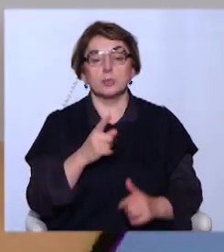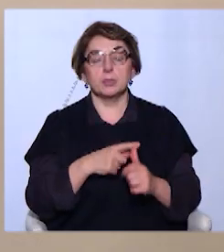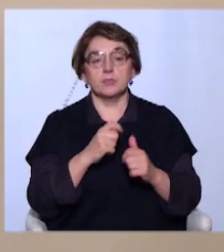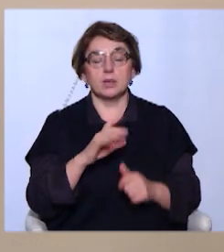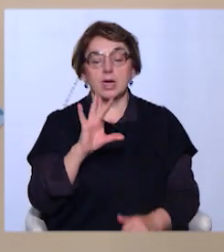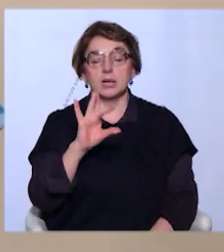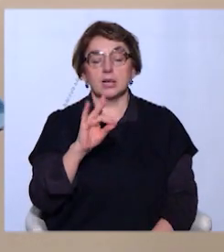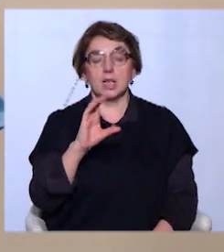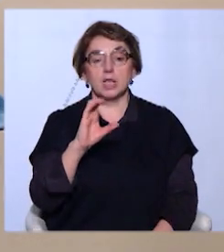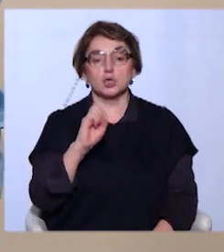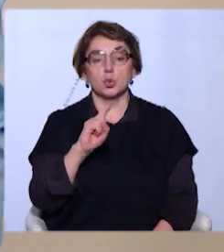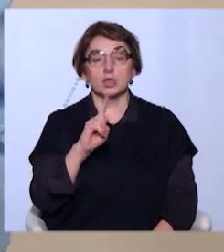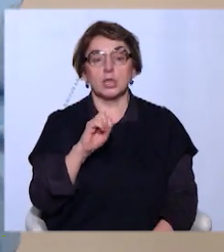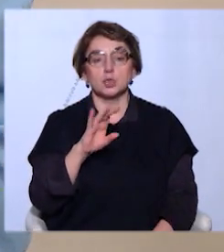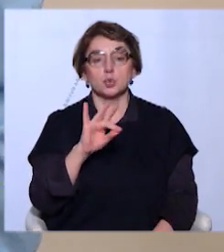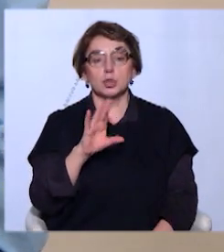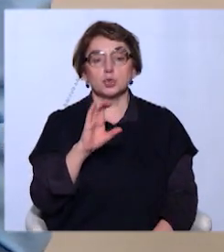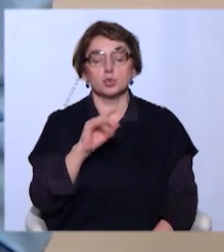რეზონანსული სტრუქტურები.